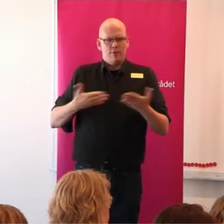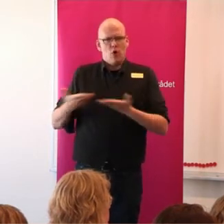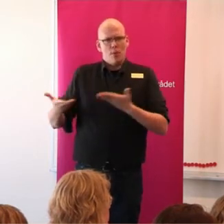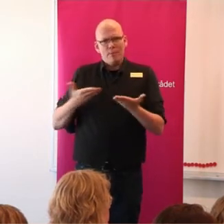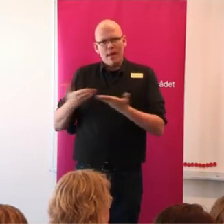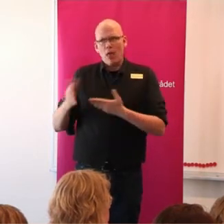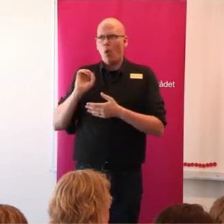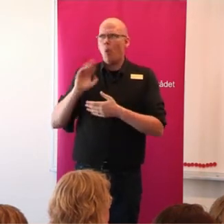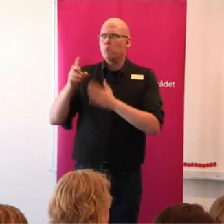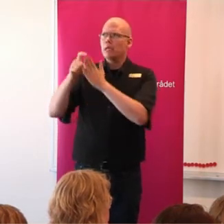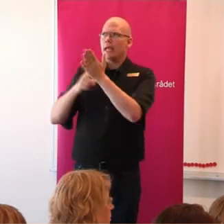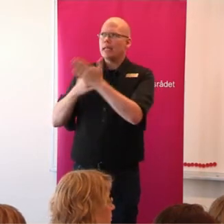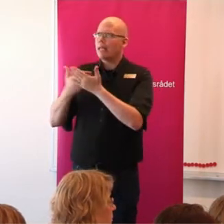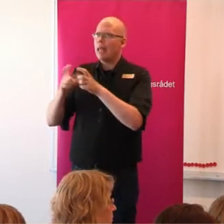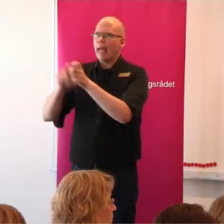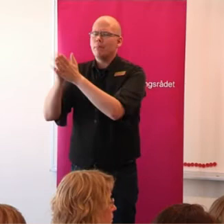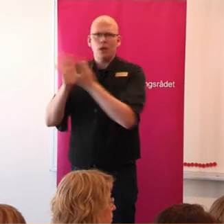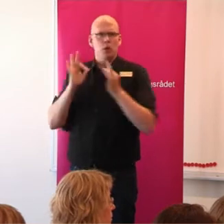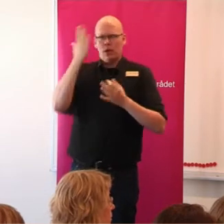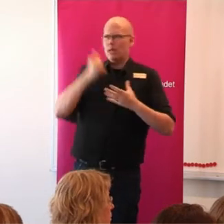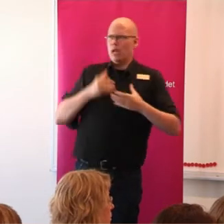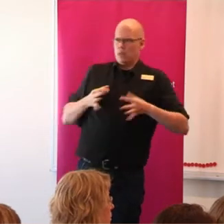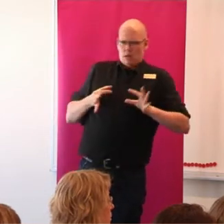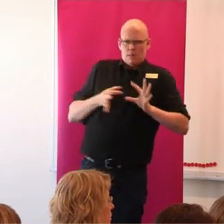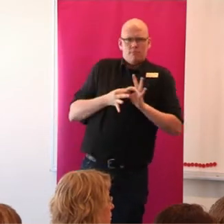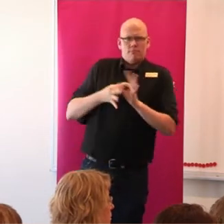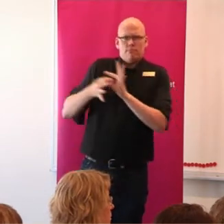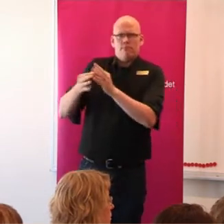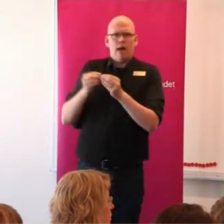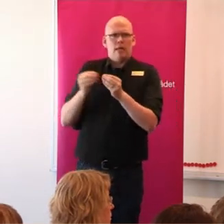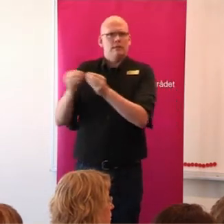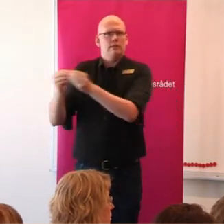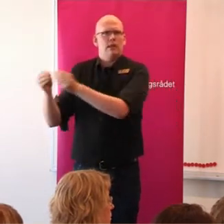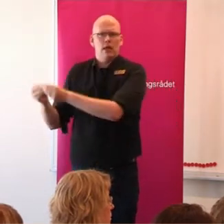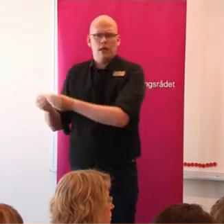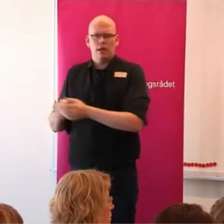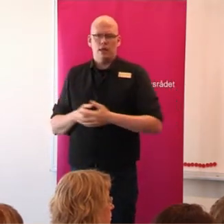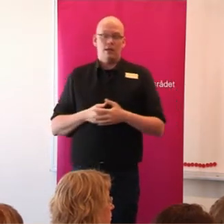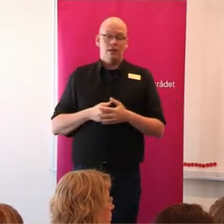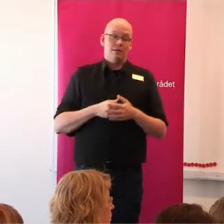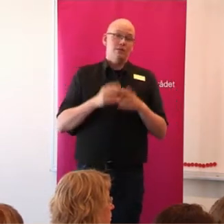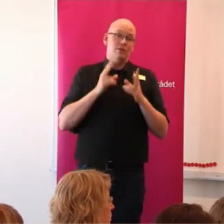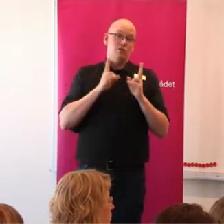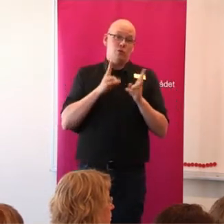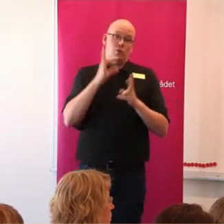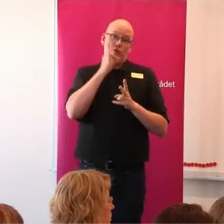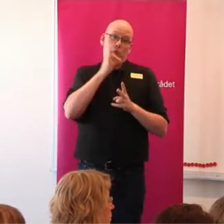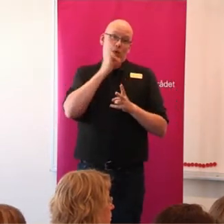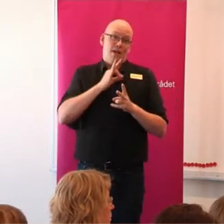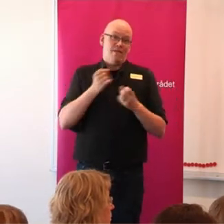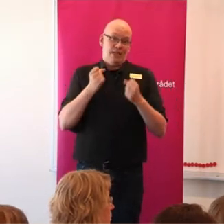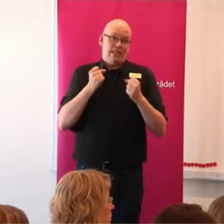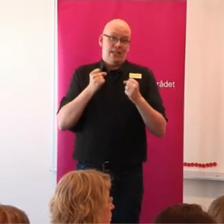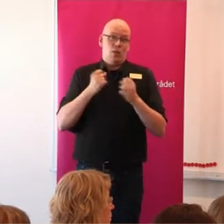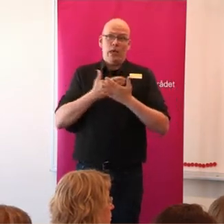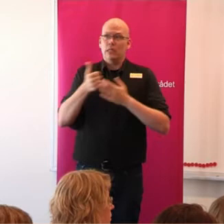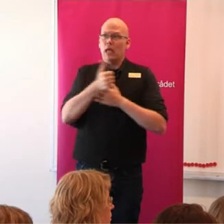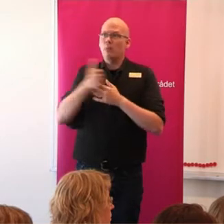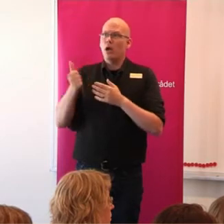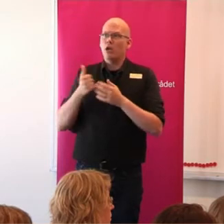Det. Och det har ju vi haft en dialog om i arbetsutskottet och så. Alltså till exempel busskortsfrågan. Det är liksom, det. Man faller på sista. Och där tittar